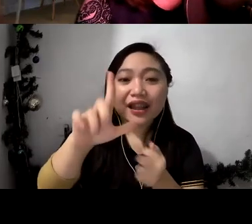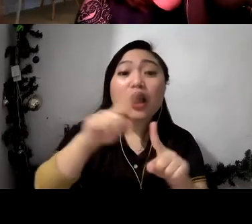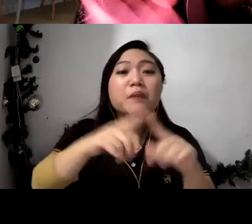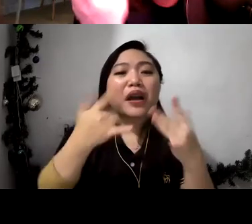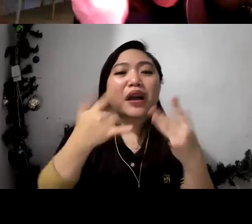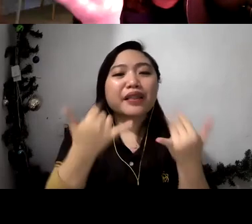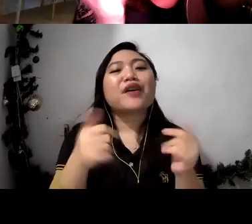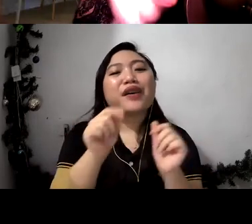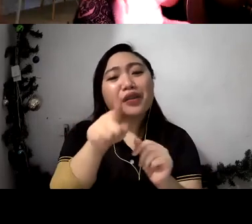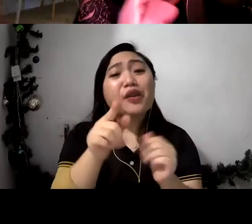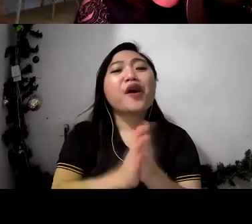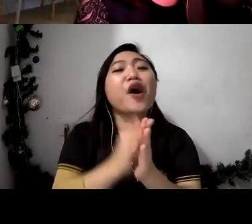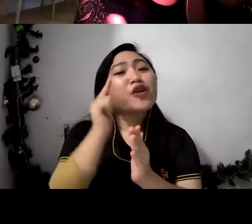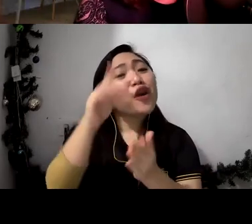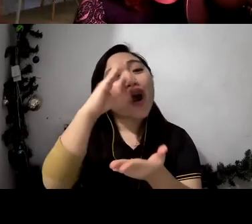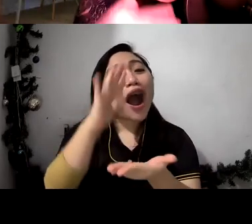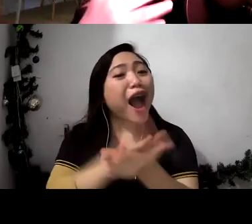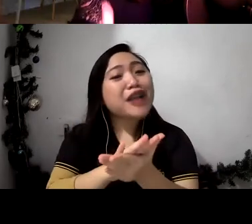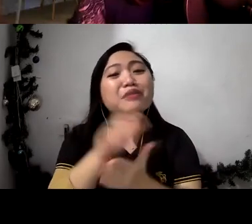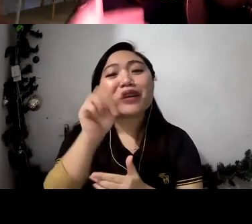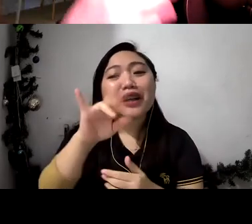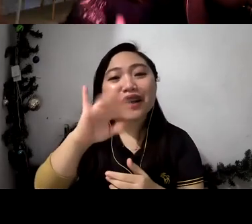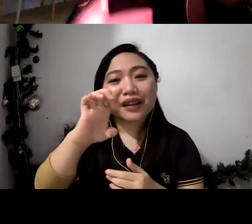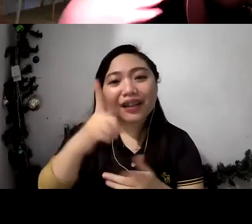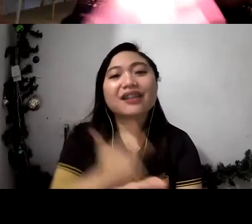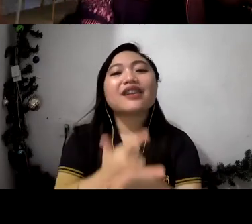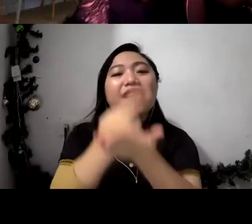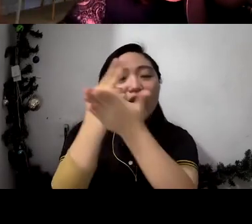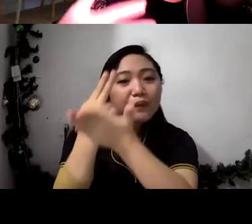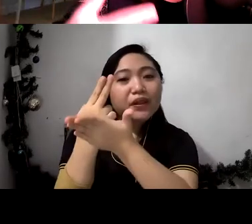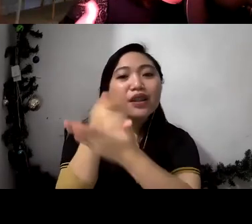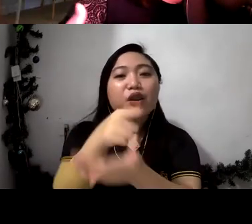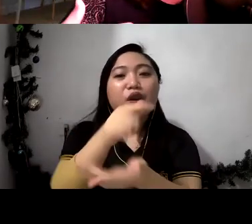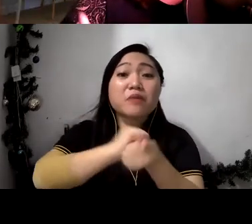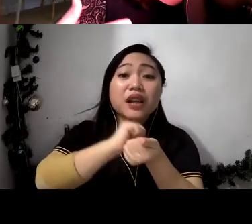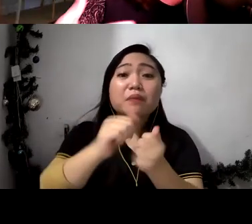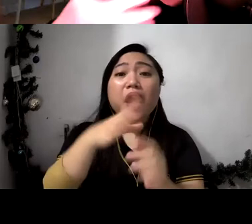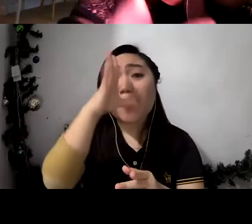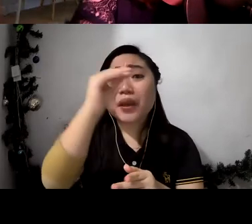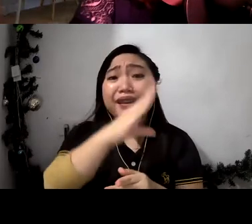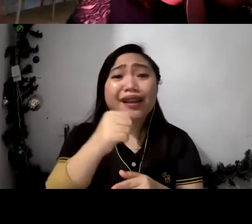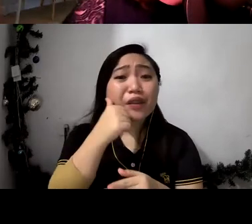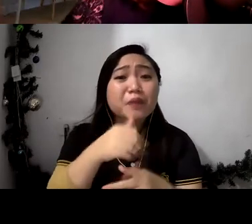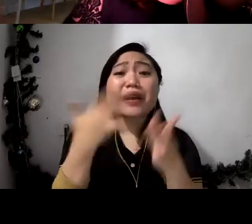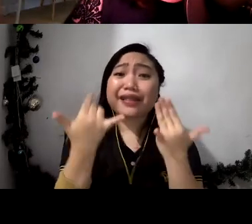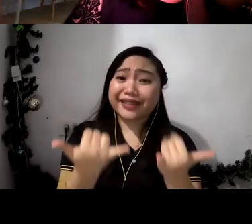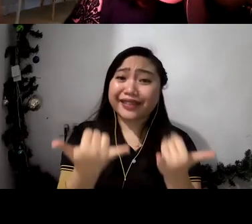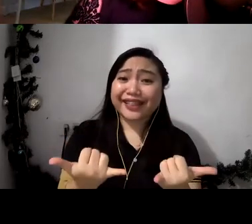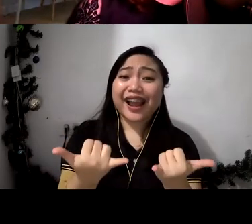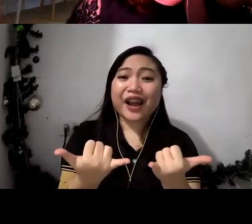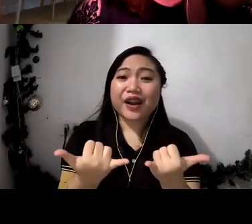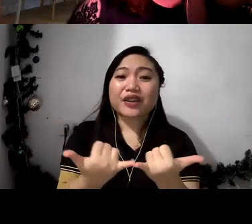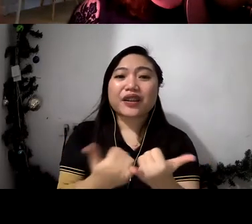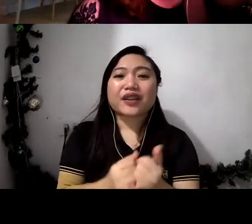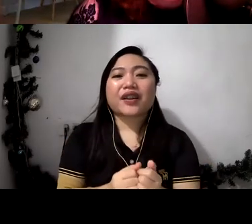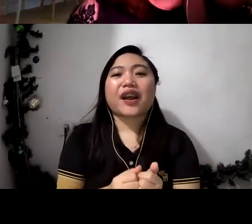maglaba. So may mga pagbabago na nakikita mo, more and more women now, men rather, are being engaged in unpaid